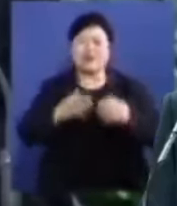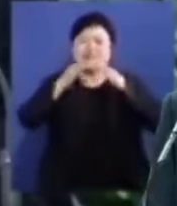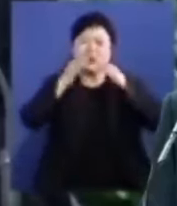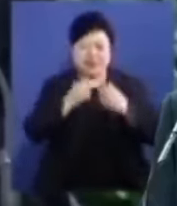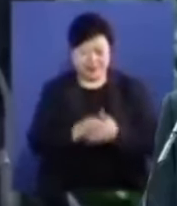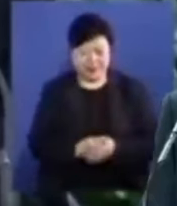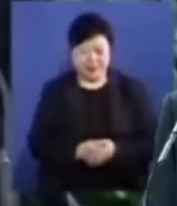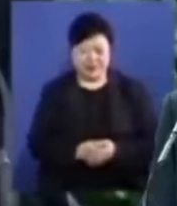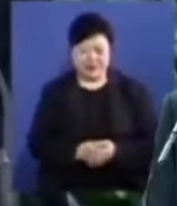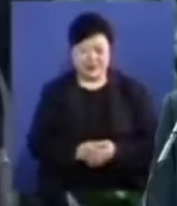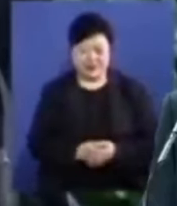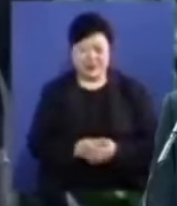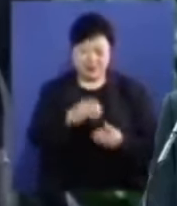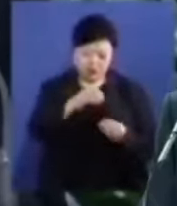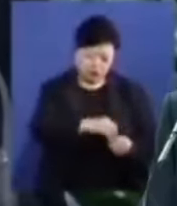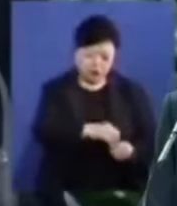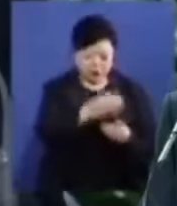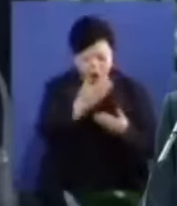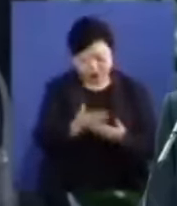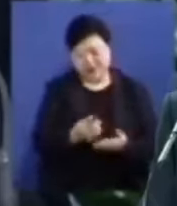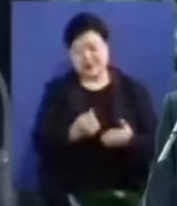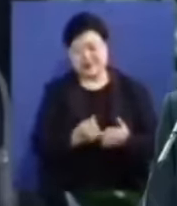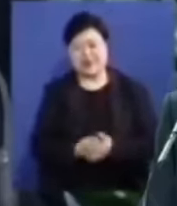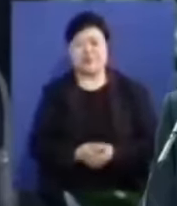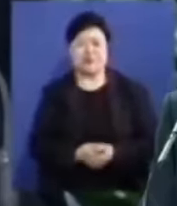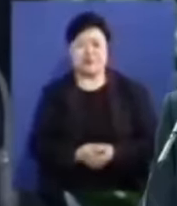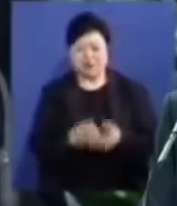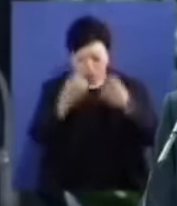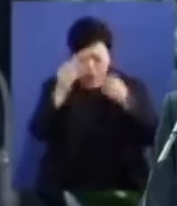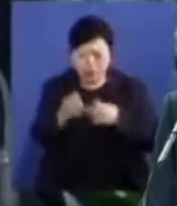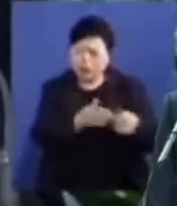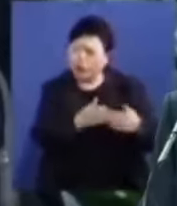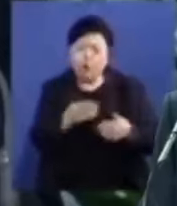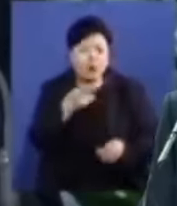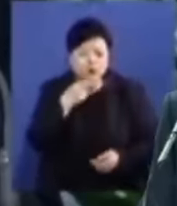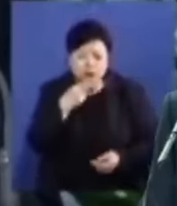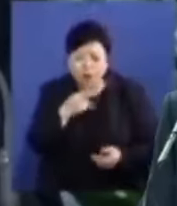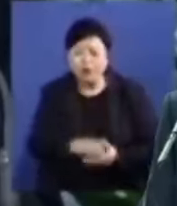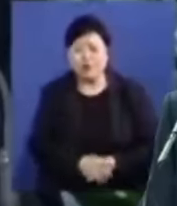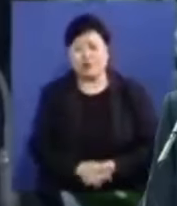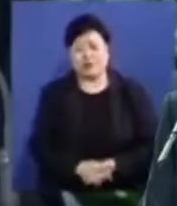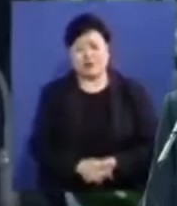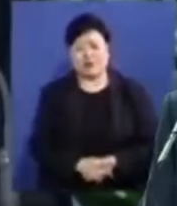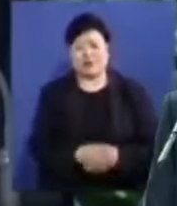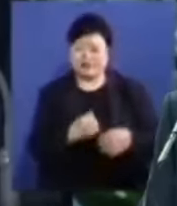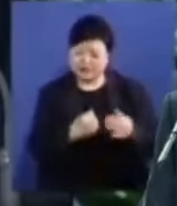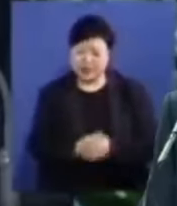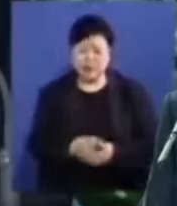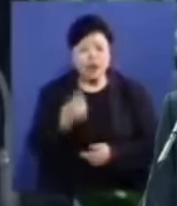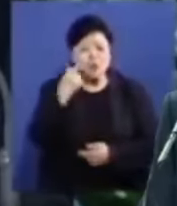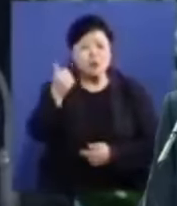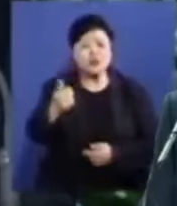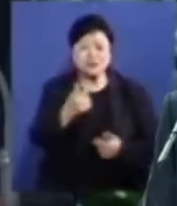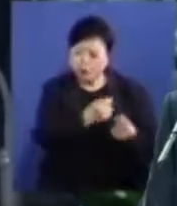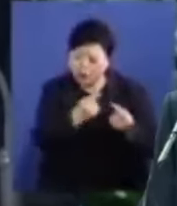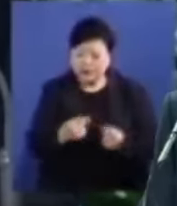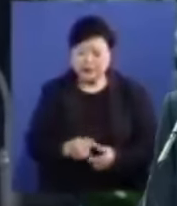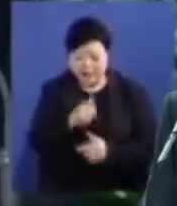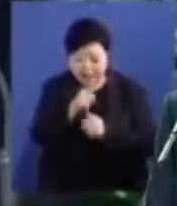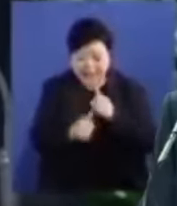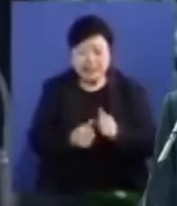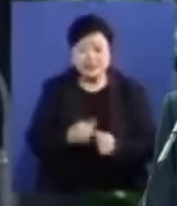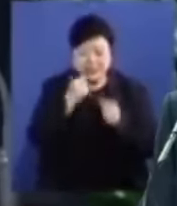것에 후계자도 들어와서 아무 고생을 한 적이 없습니다. 그래서 목사님처럼